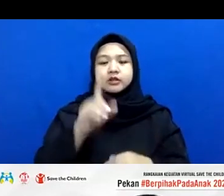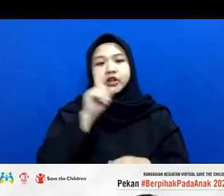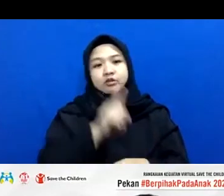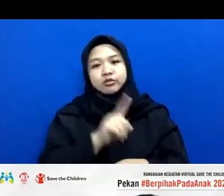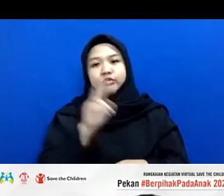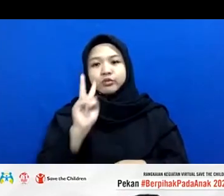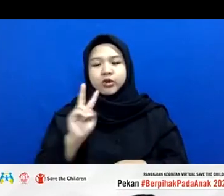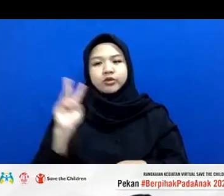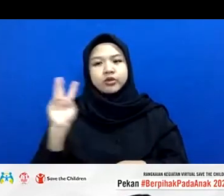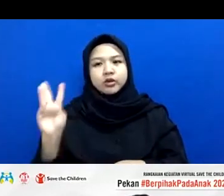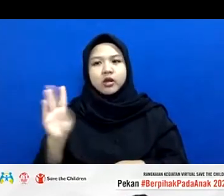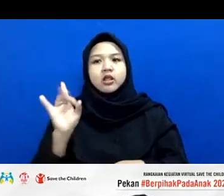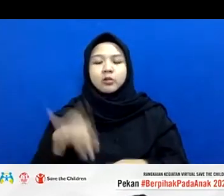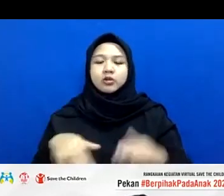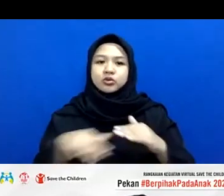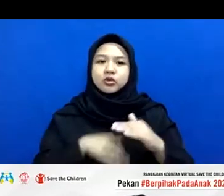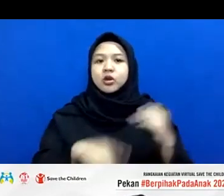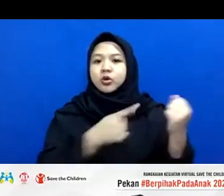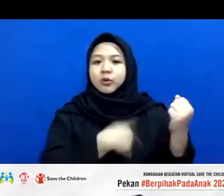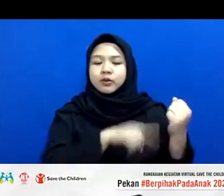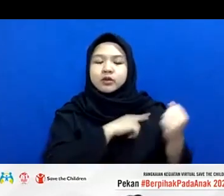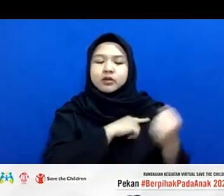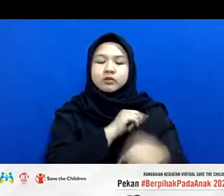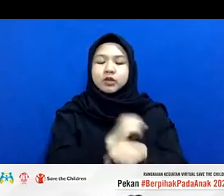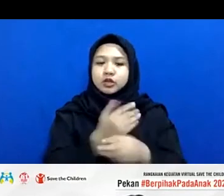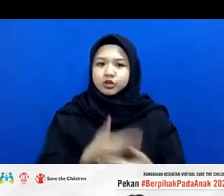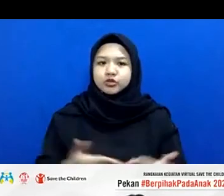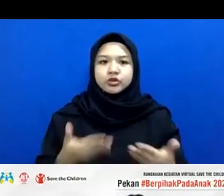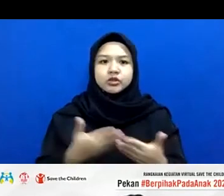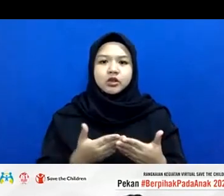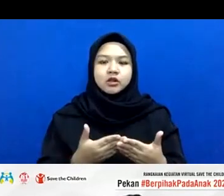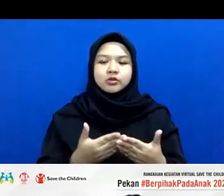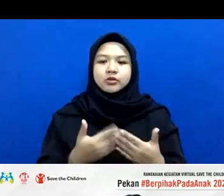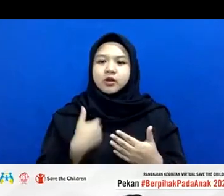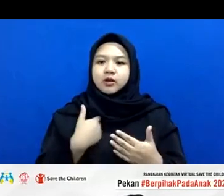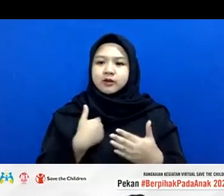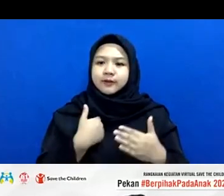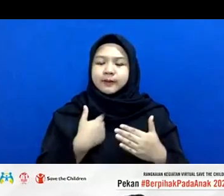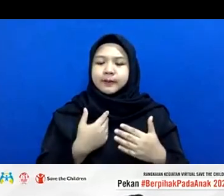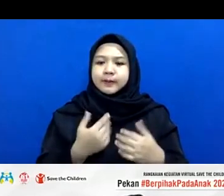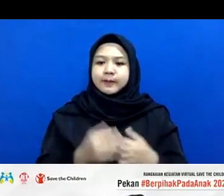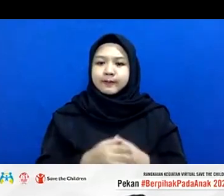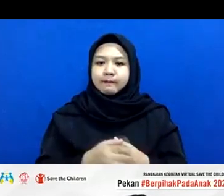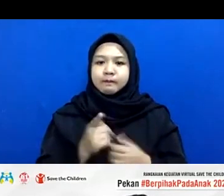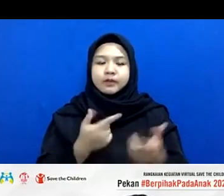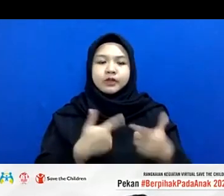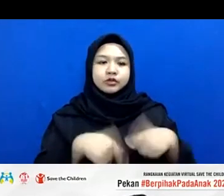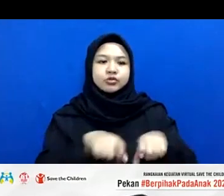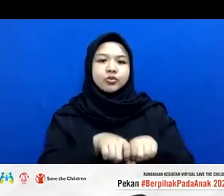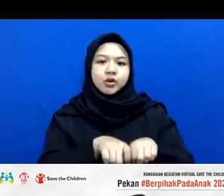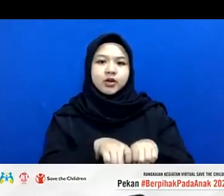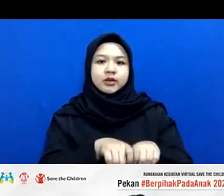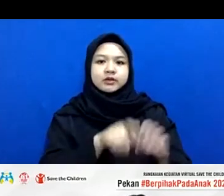level 3, termasuk standar kompetensi teman-teman bekerja sosial juga ada standar 1. Ini sesuai untuk yang 1,